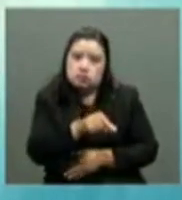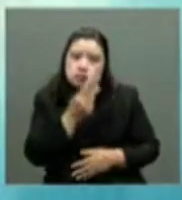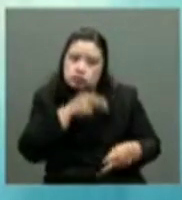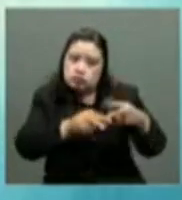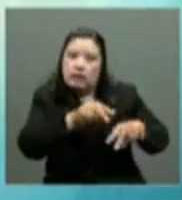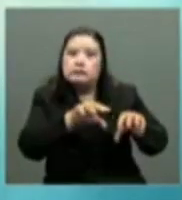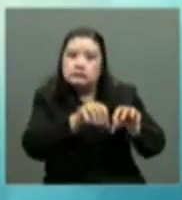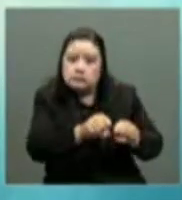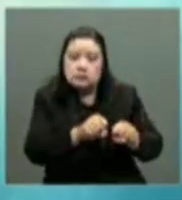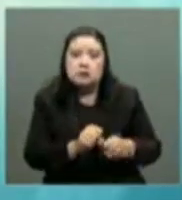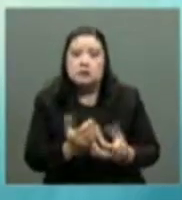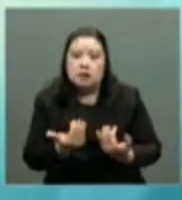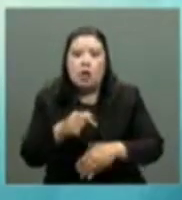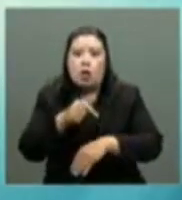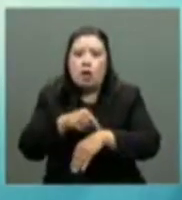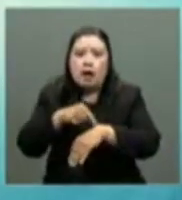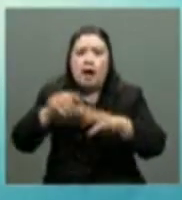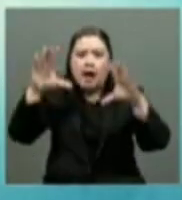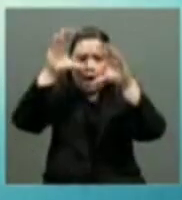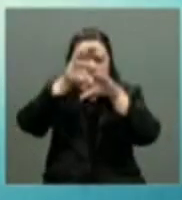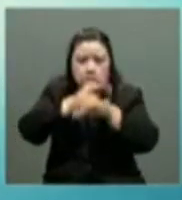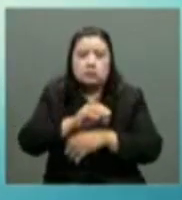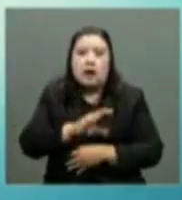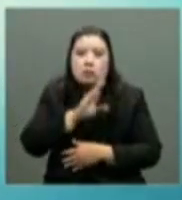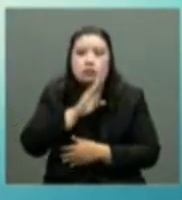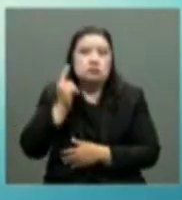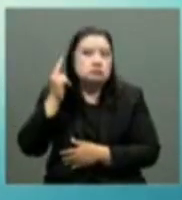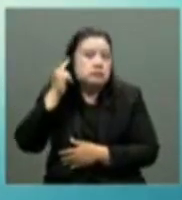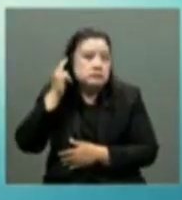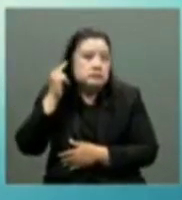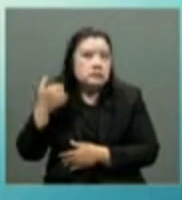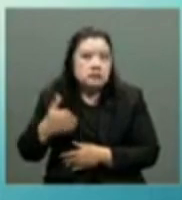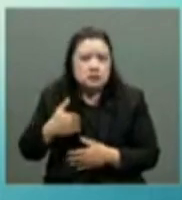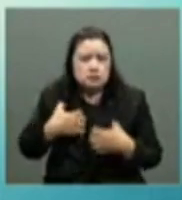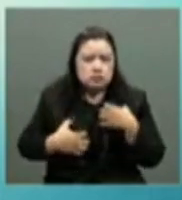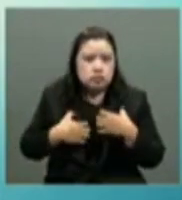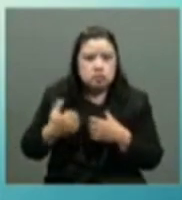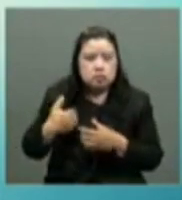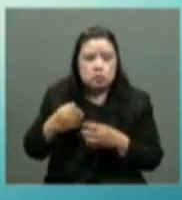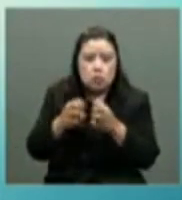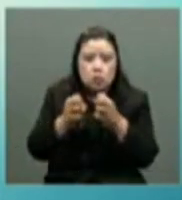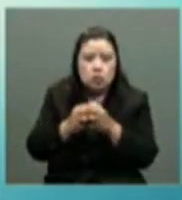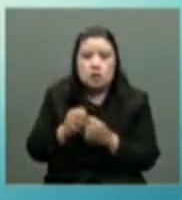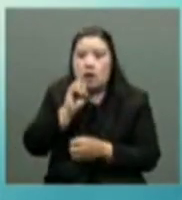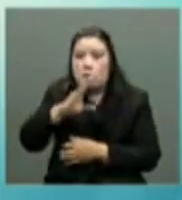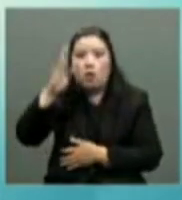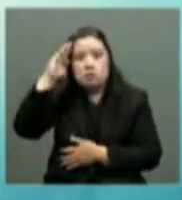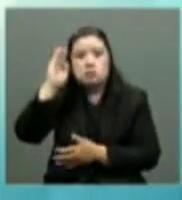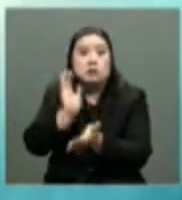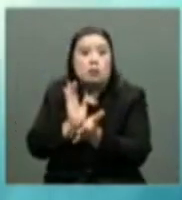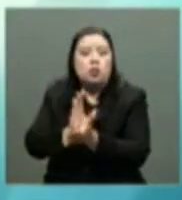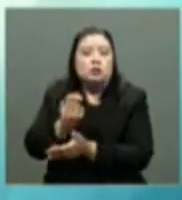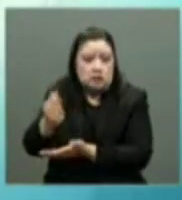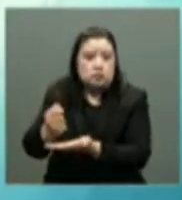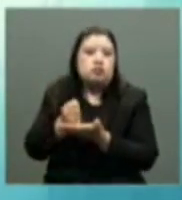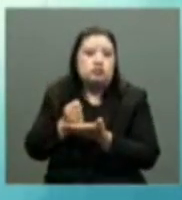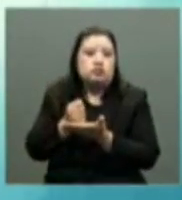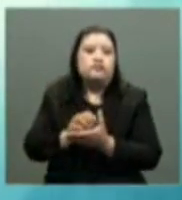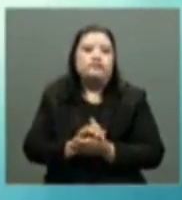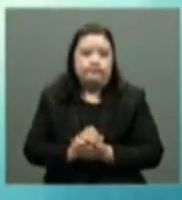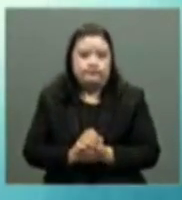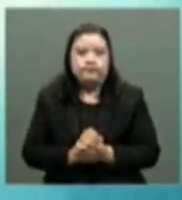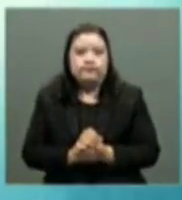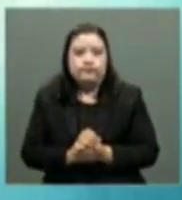ลายาวิการทั้งหลายเนี่ยถ้าท่านได้ยินเสียงอะไรทั้งหลายที่ไม่ปกติแล้วก็บอกตำรวจเลยฮะเดี๋ยวจะเข้าไปดูแลให้เพราะฉะนั้นต